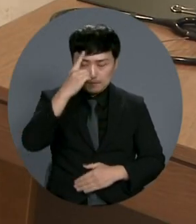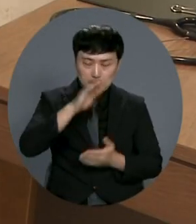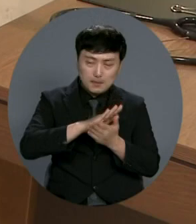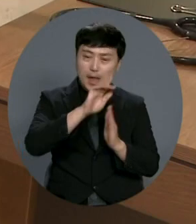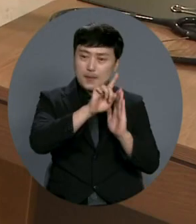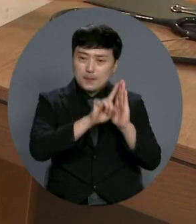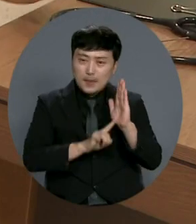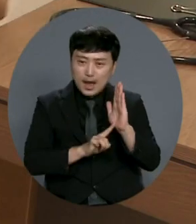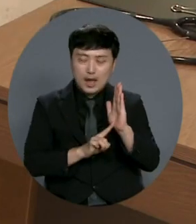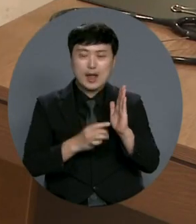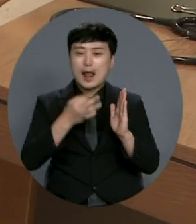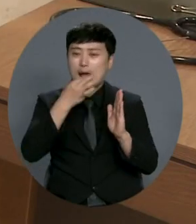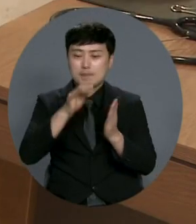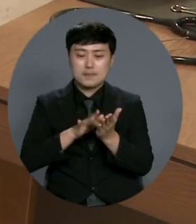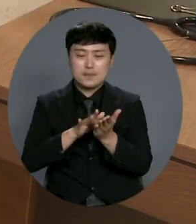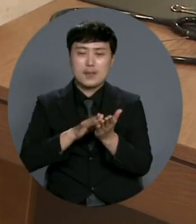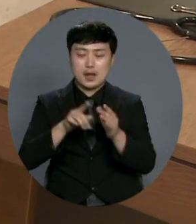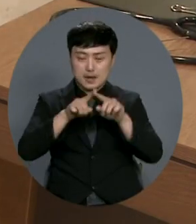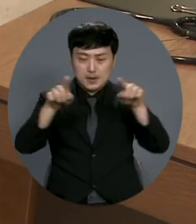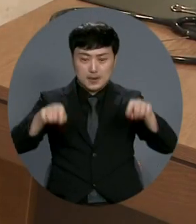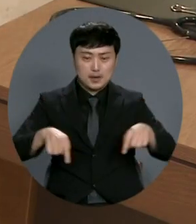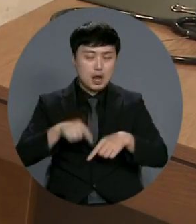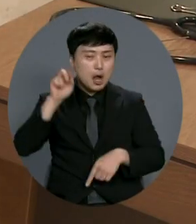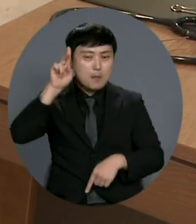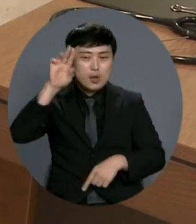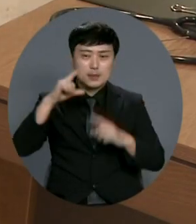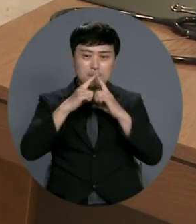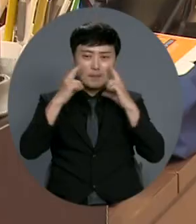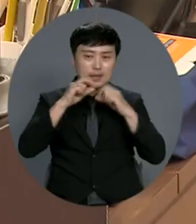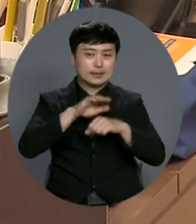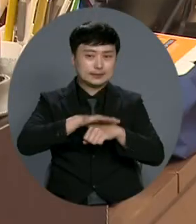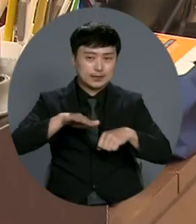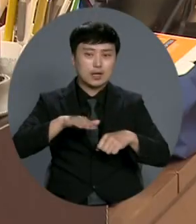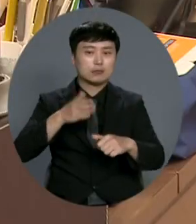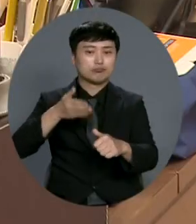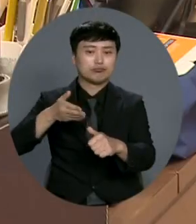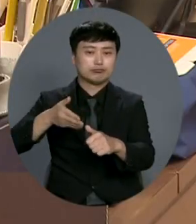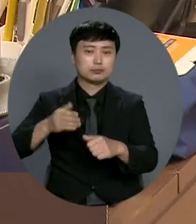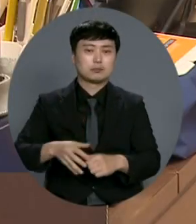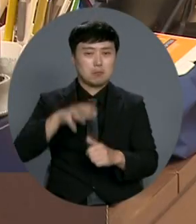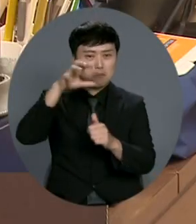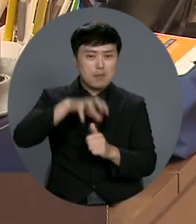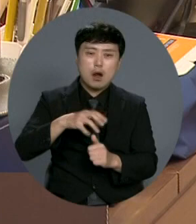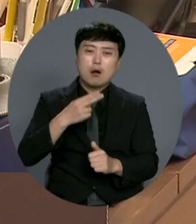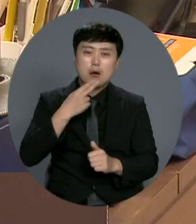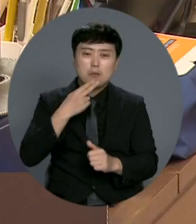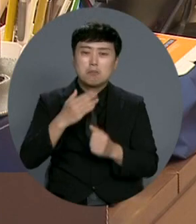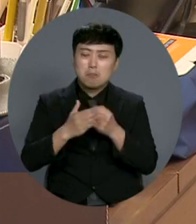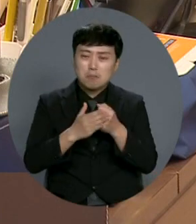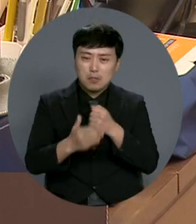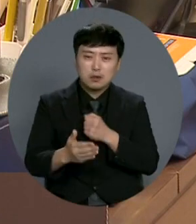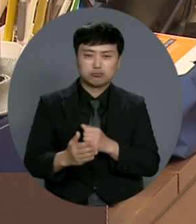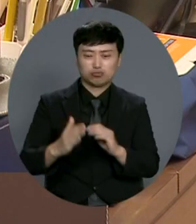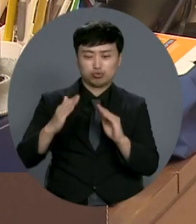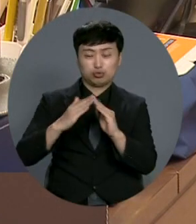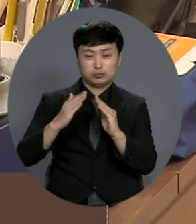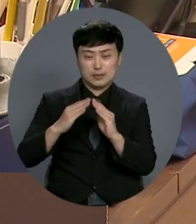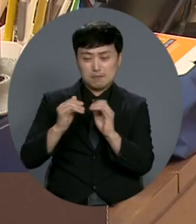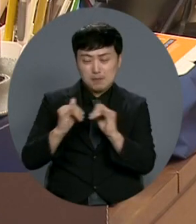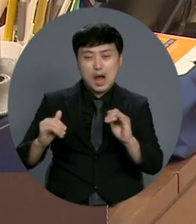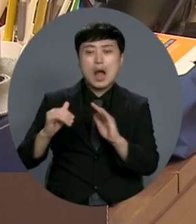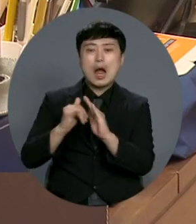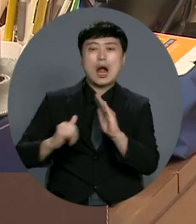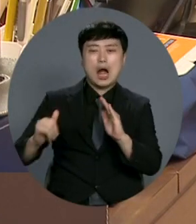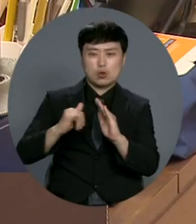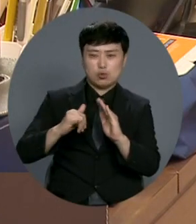감기약을 처방한 뒤 며칠만 마스크를 잘 끼라고 당부합니다 격리도 없어졌으니까 아 그냥 주변의 사람 엄마